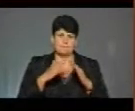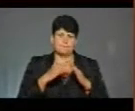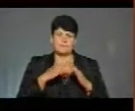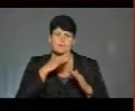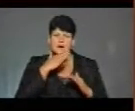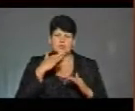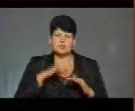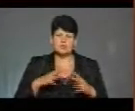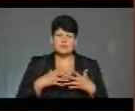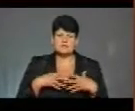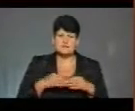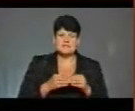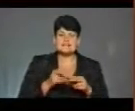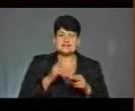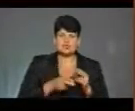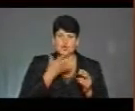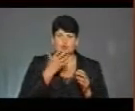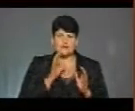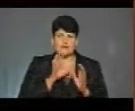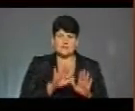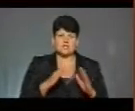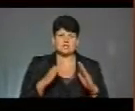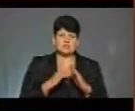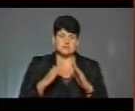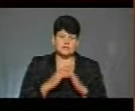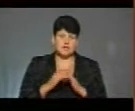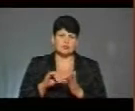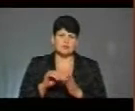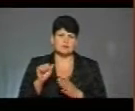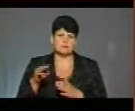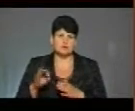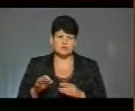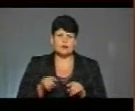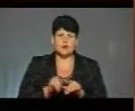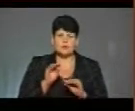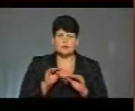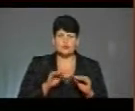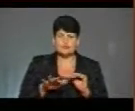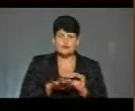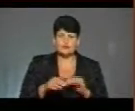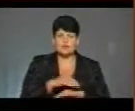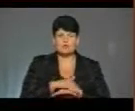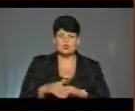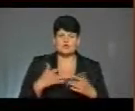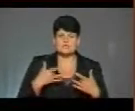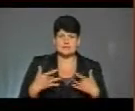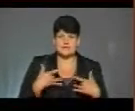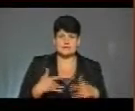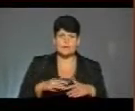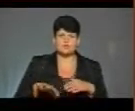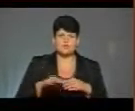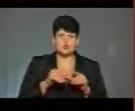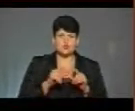утеплення житла учасника бойових дій на сході України. Також вони облаштовують територію для вуличної сцени на подвір'ї місцевої